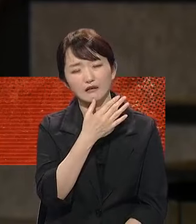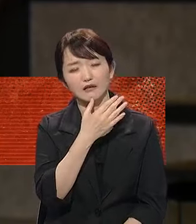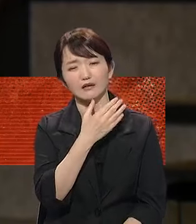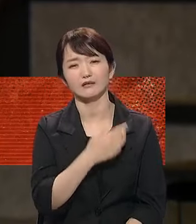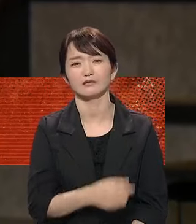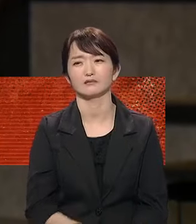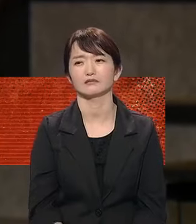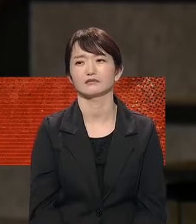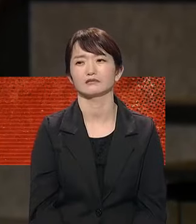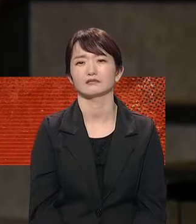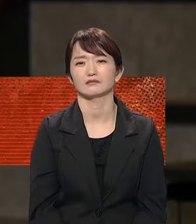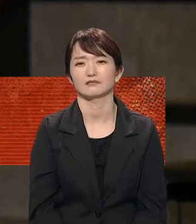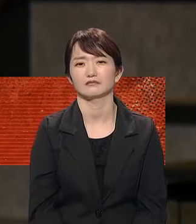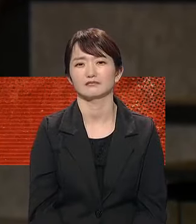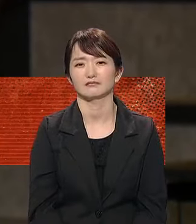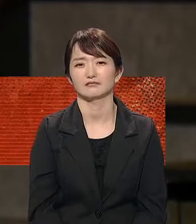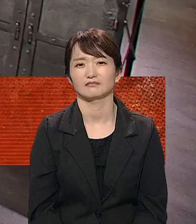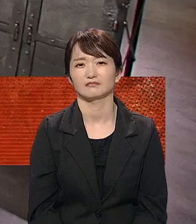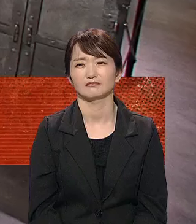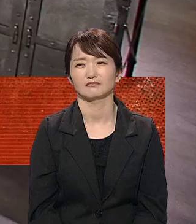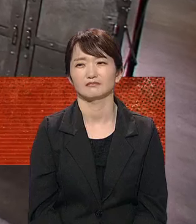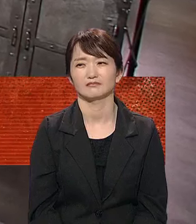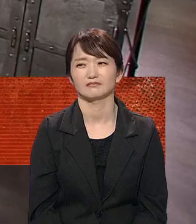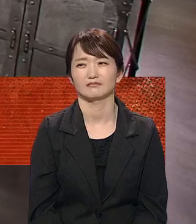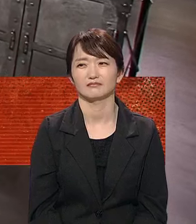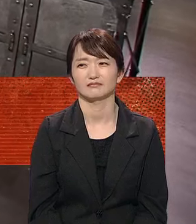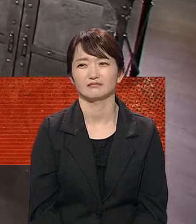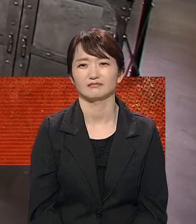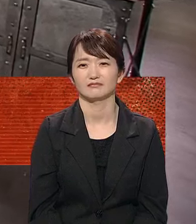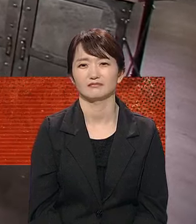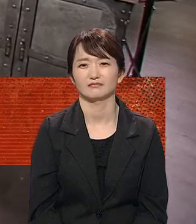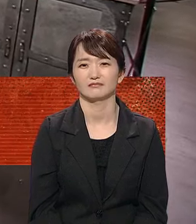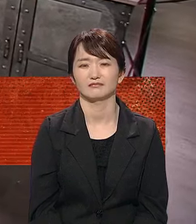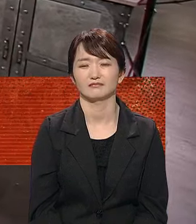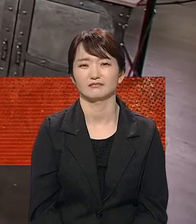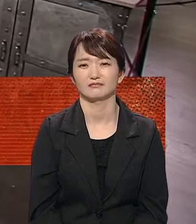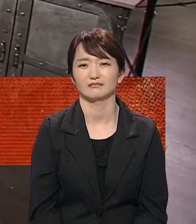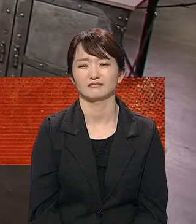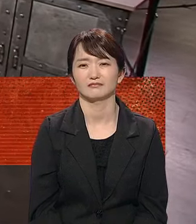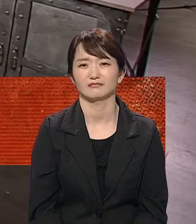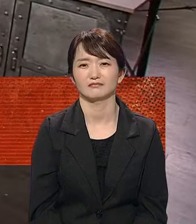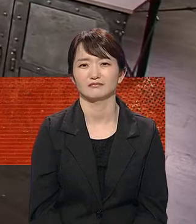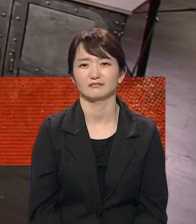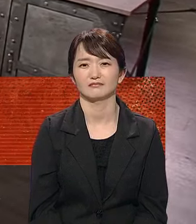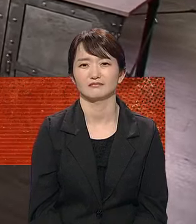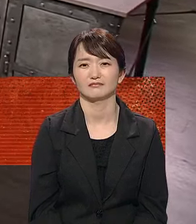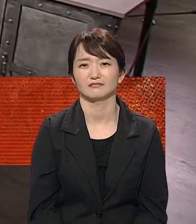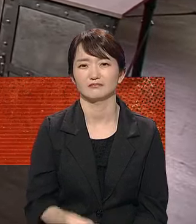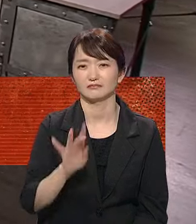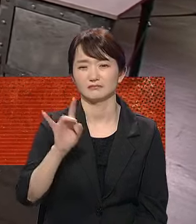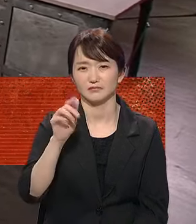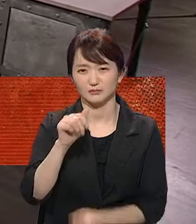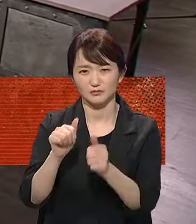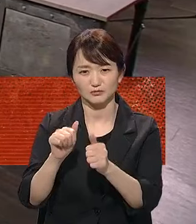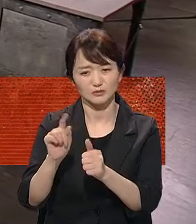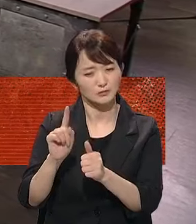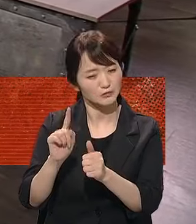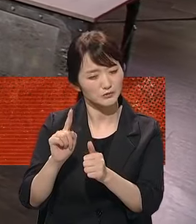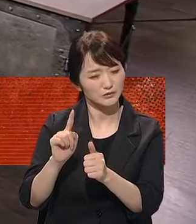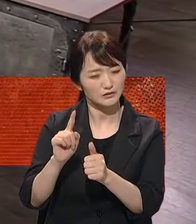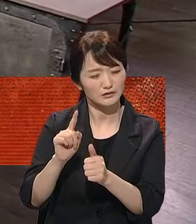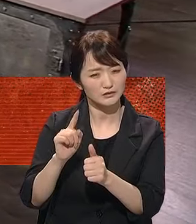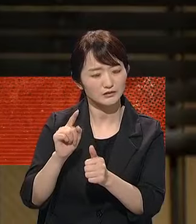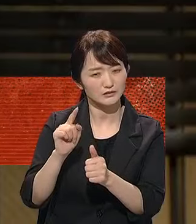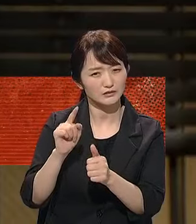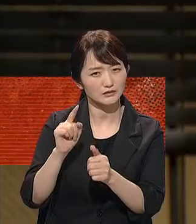그렇게 생각합니다 아이 뭐 백 백변호사 이이 어지 간에서는 그냥 어 고개를 끄덕이지 않는데 설득 당하신 거 같은 느낌